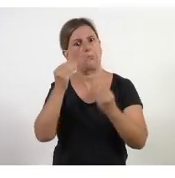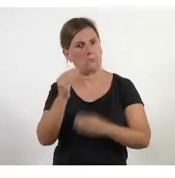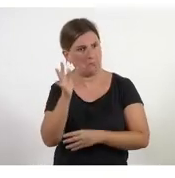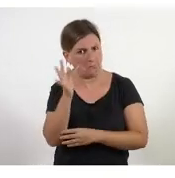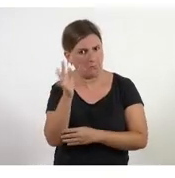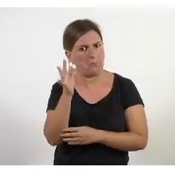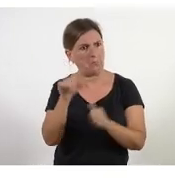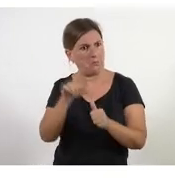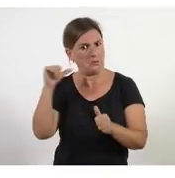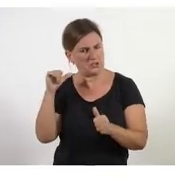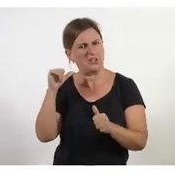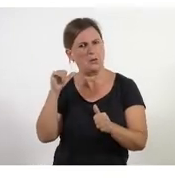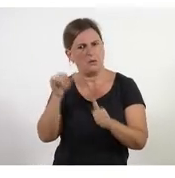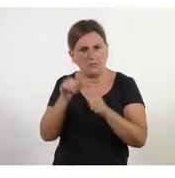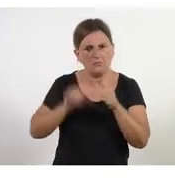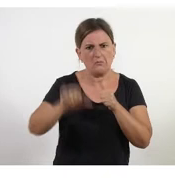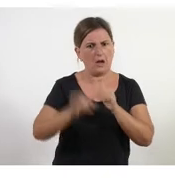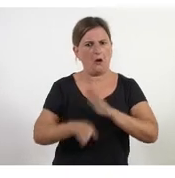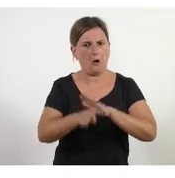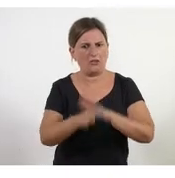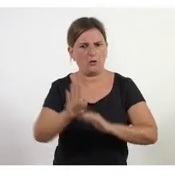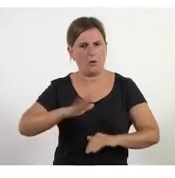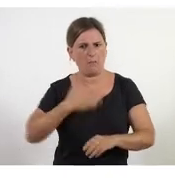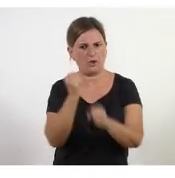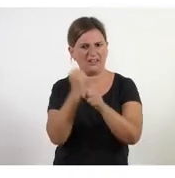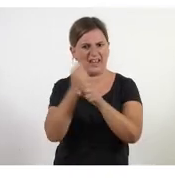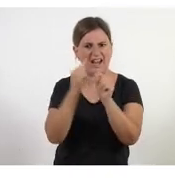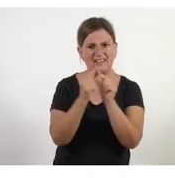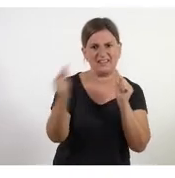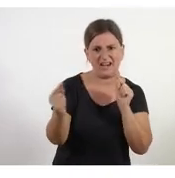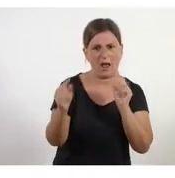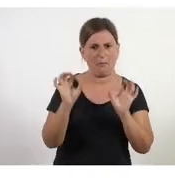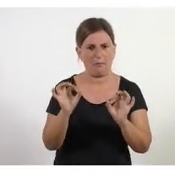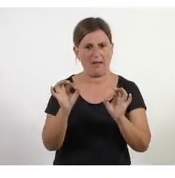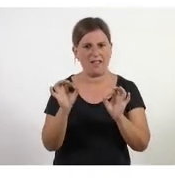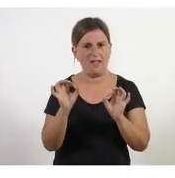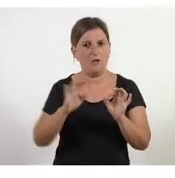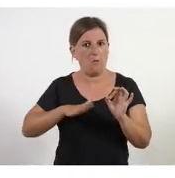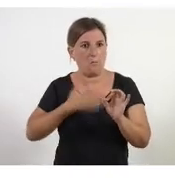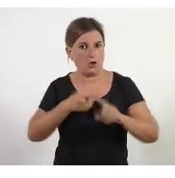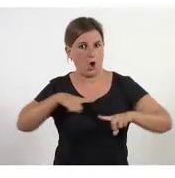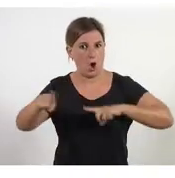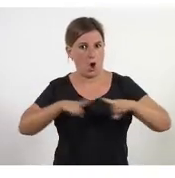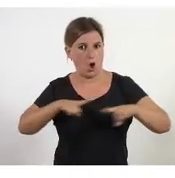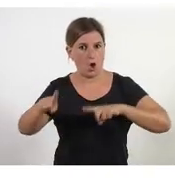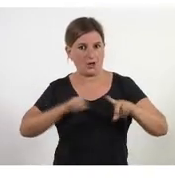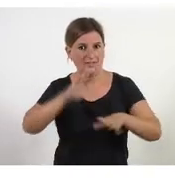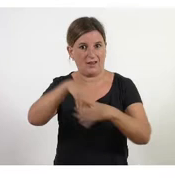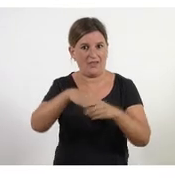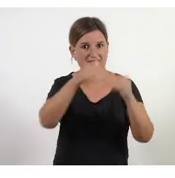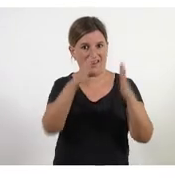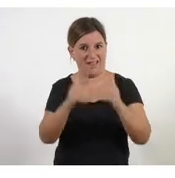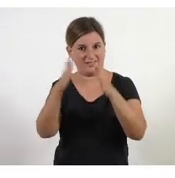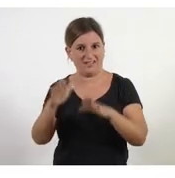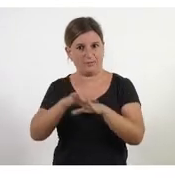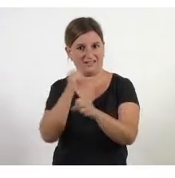és una bona cosa, implementem-ho o comencem ja a pensar en que sigui una forma d'organitzar-nos dintre de les entitats.